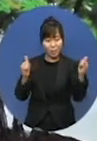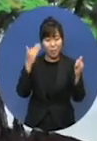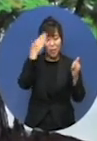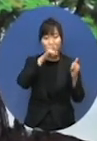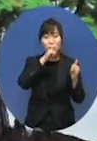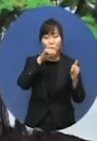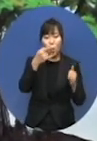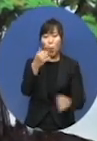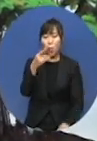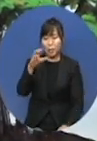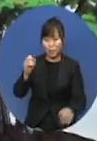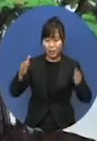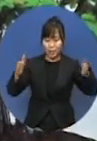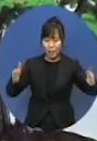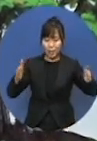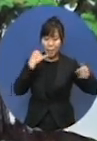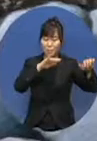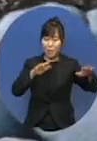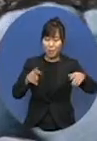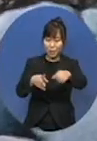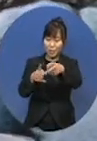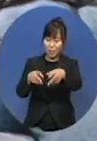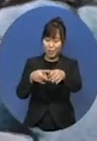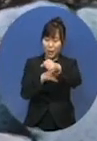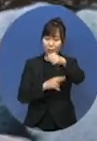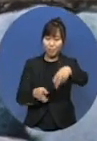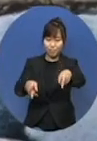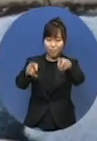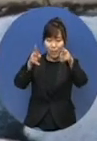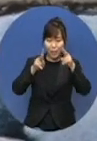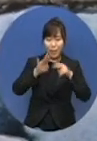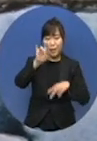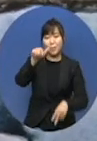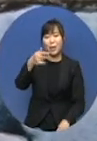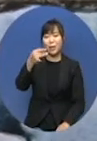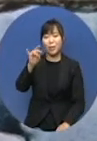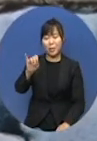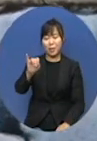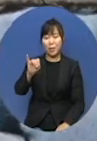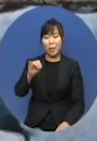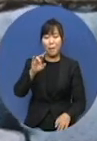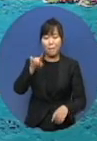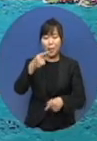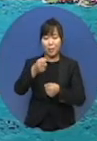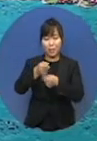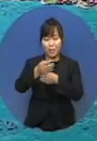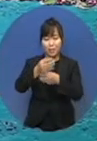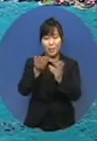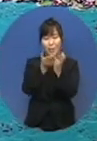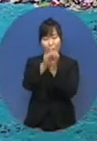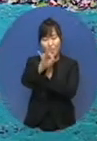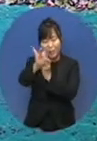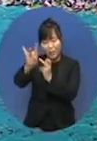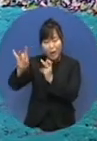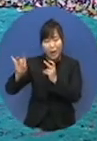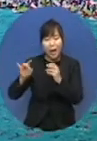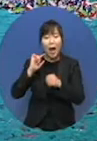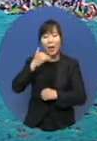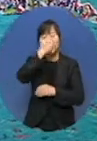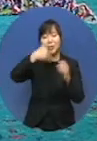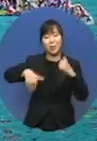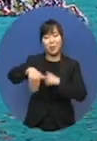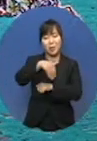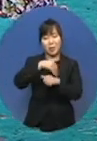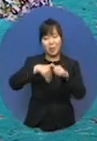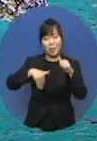여수 고흥간을 해상 교량으로 이어가는 백리 섬섬길마다 펼쳐진 섬에 숨겨진 아름다운